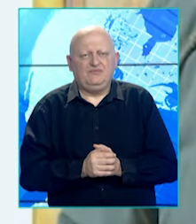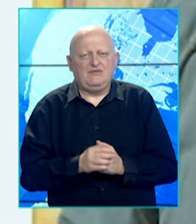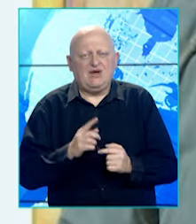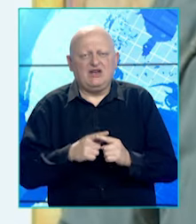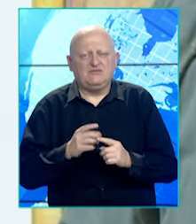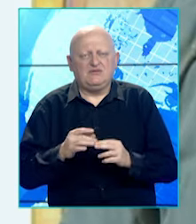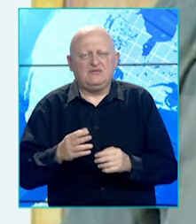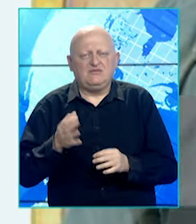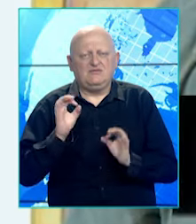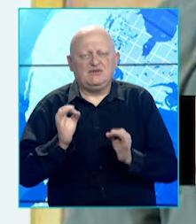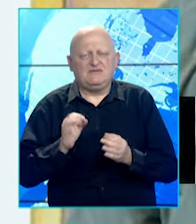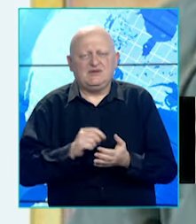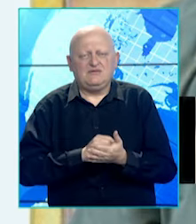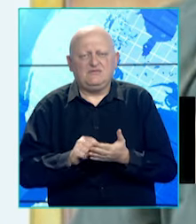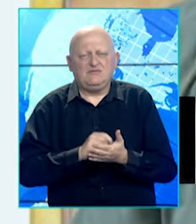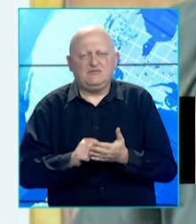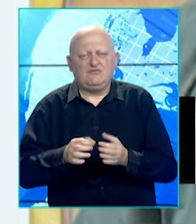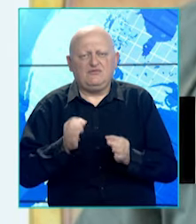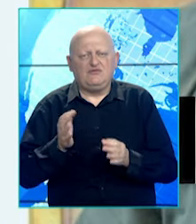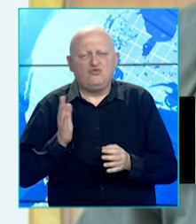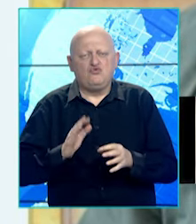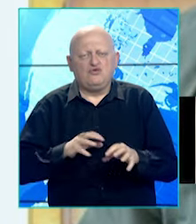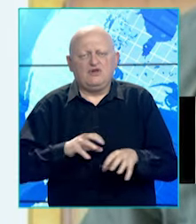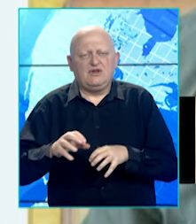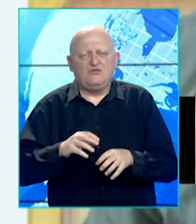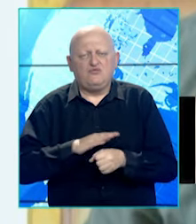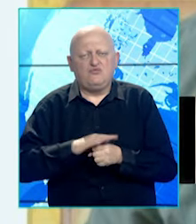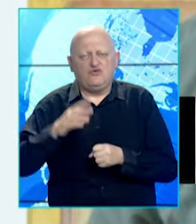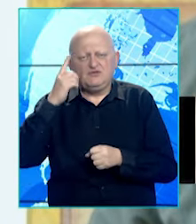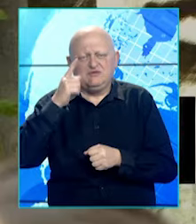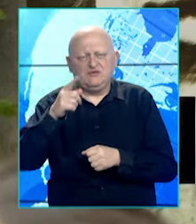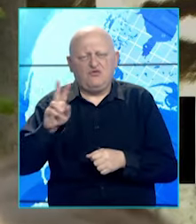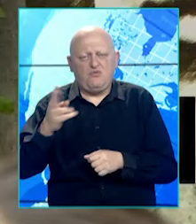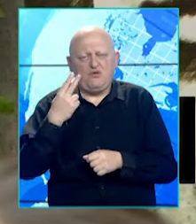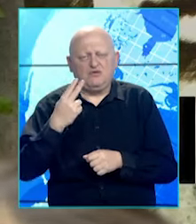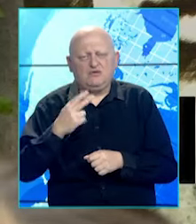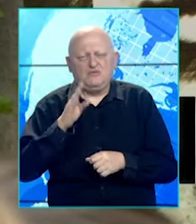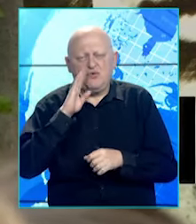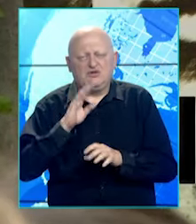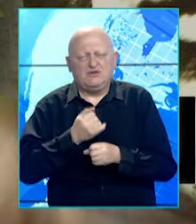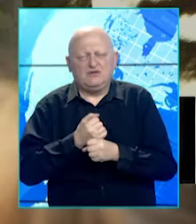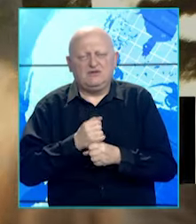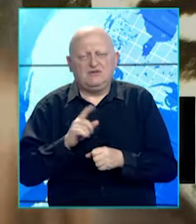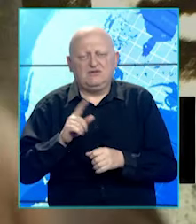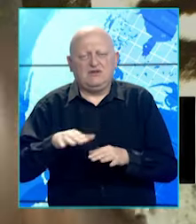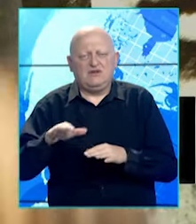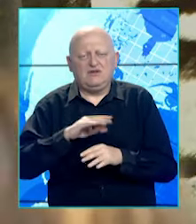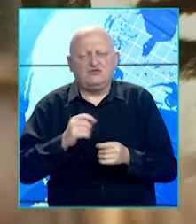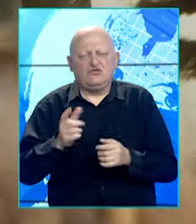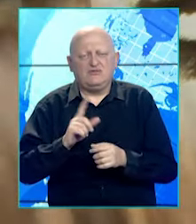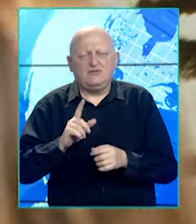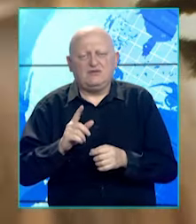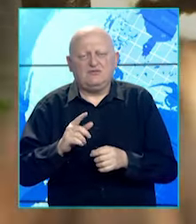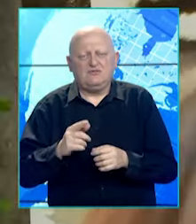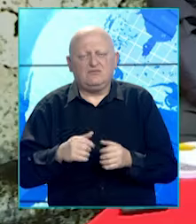Hadžem Hajdarević bio izvrstan pisac, a izvrsni kulturni radnik u punom smislu tog poziva. Ni Bosna i Hercegovina, ni region skoro da nisu